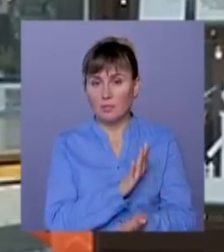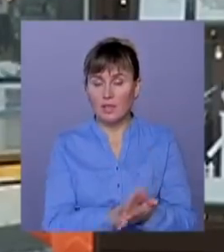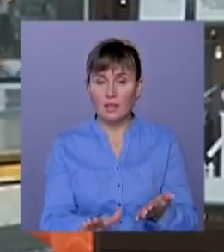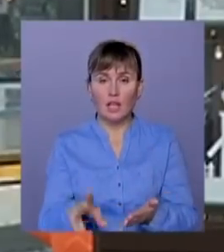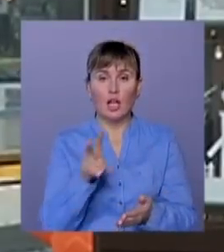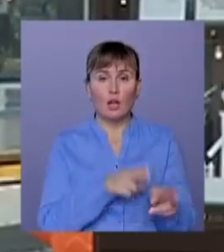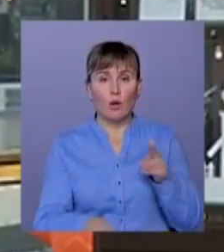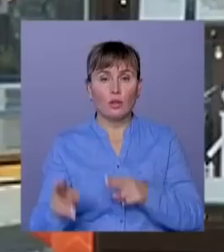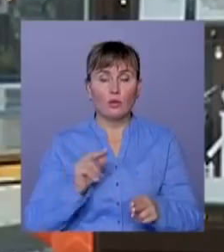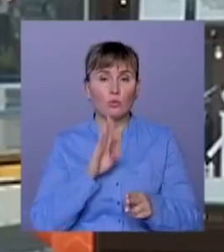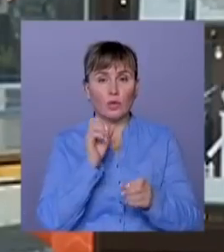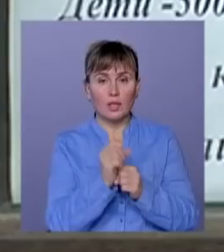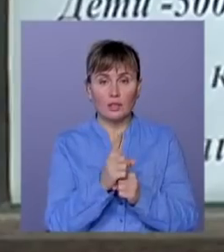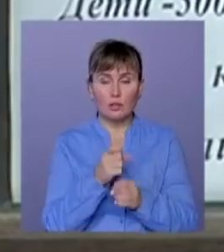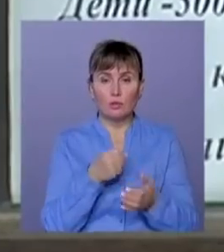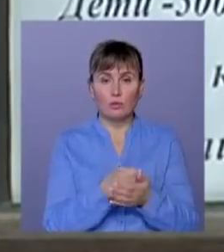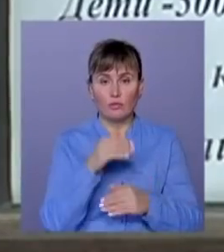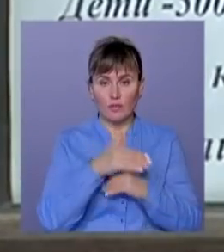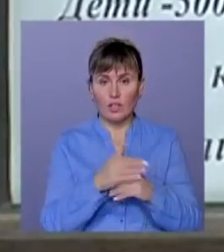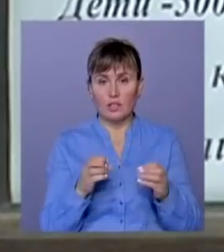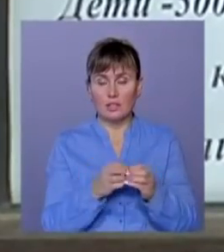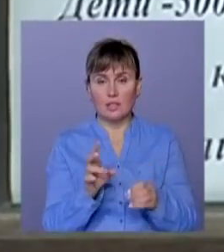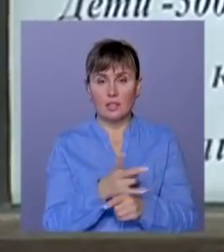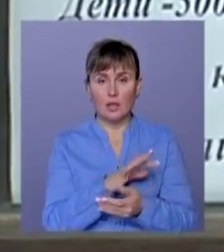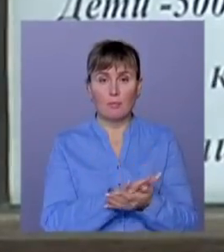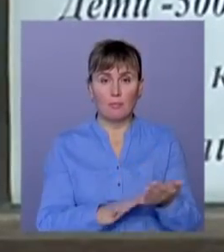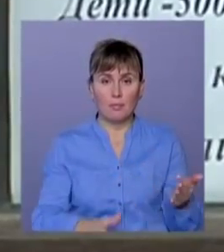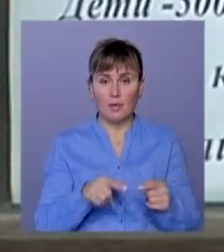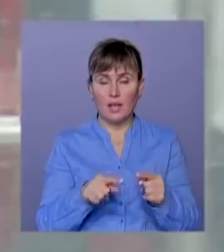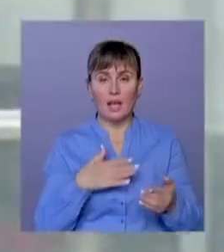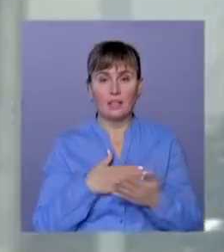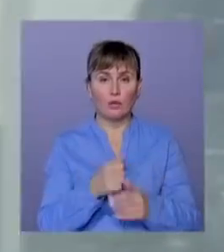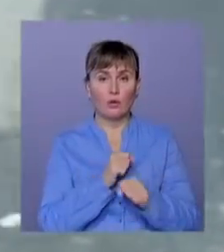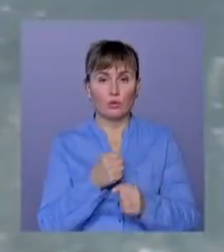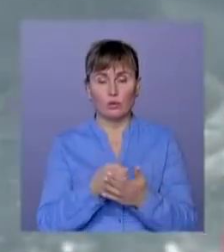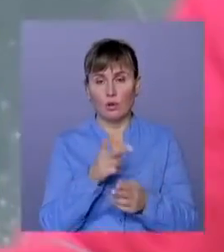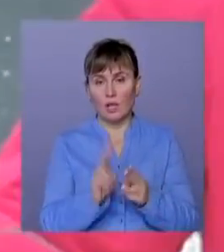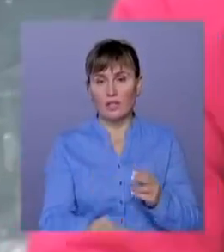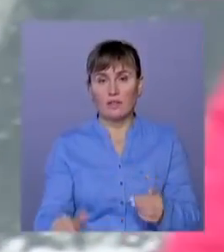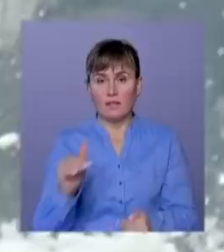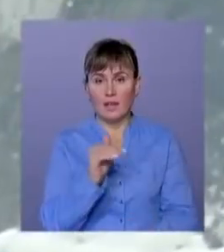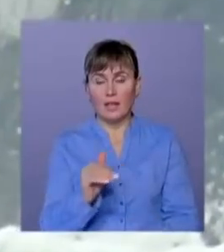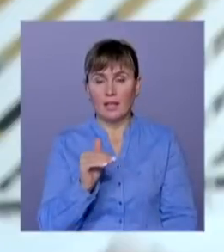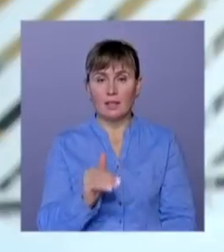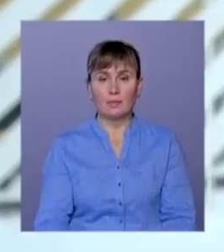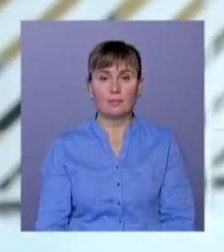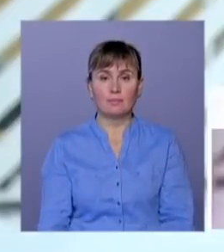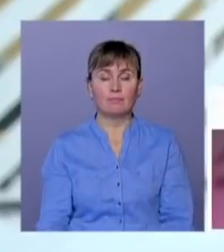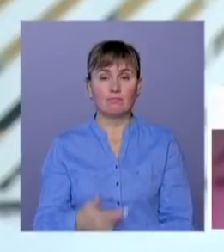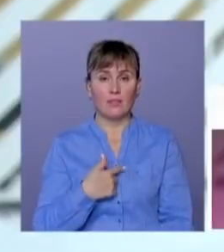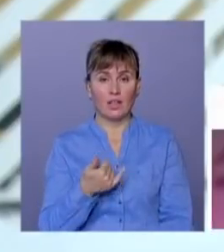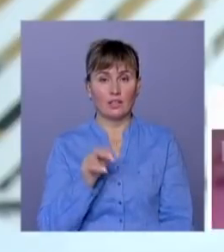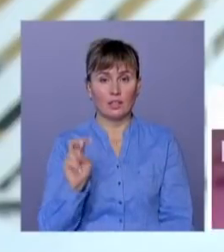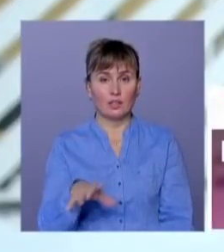ледовые коробки с 11 утра и до 22 часов. Продлится сезон активного отдыха до конца февраля. Сейчас я смотрю, даже я был в спортивных